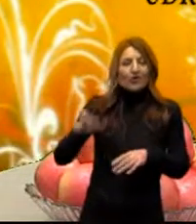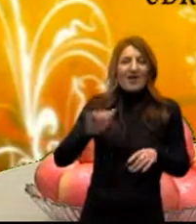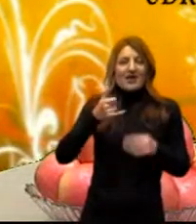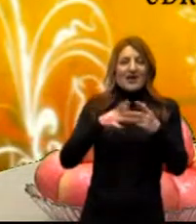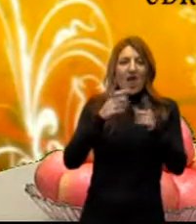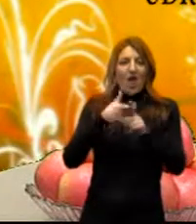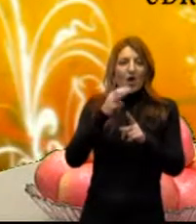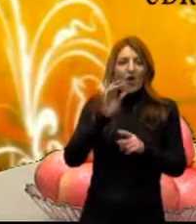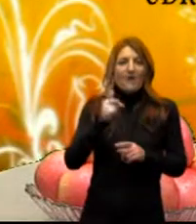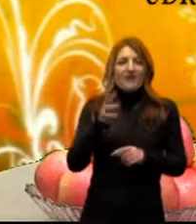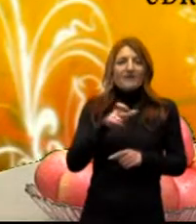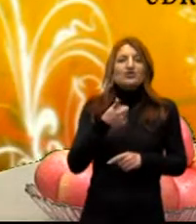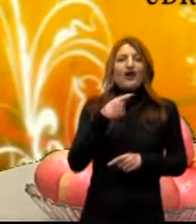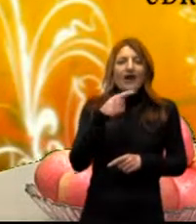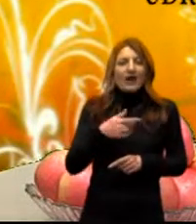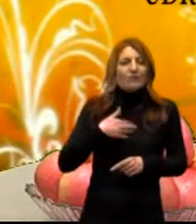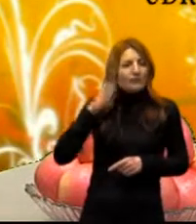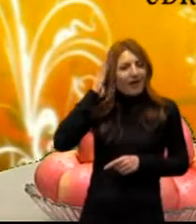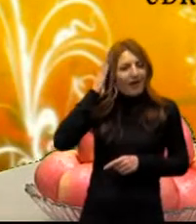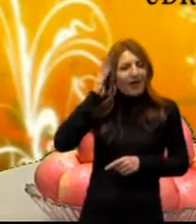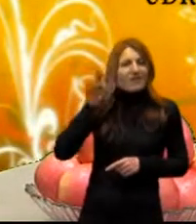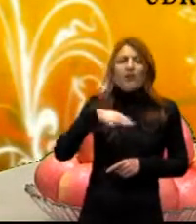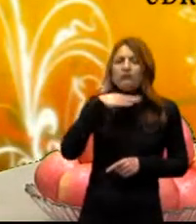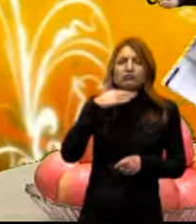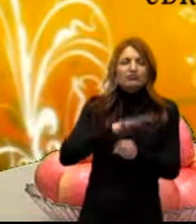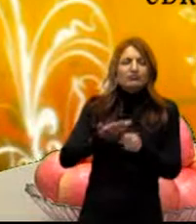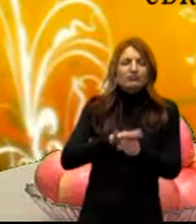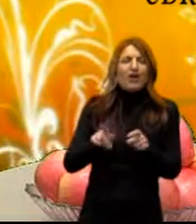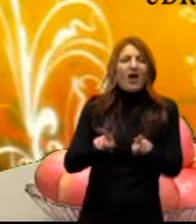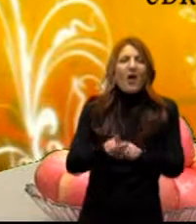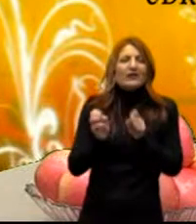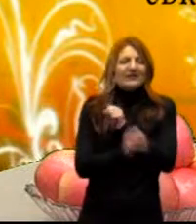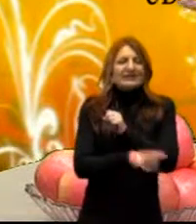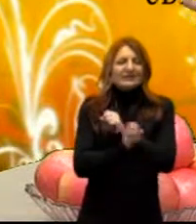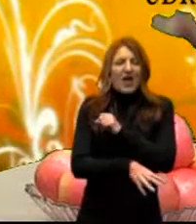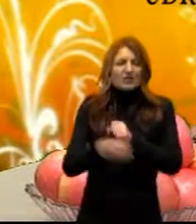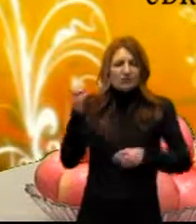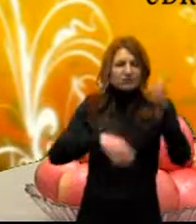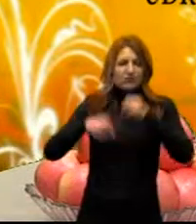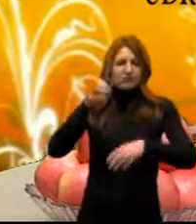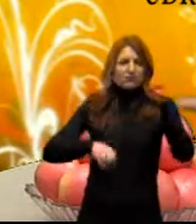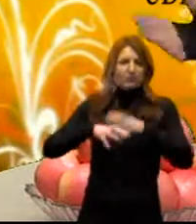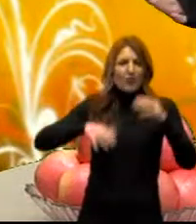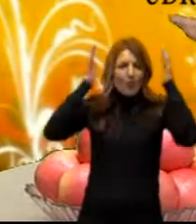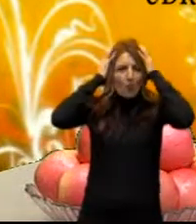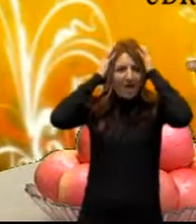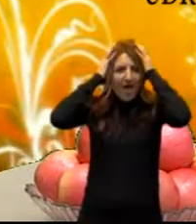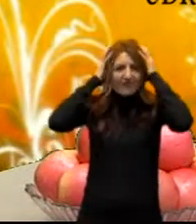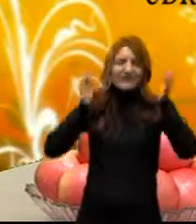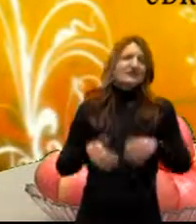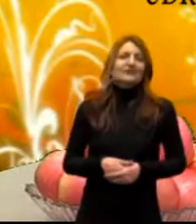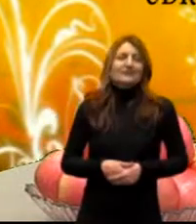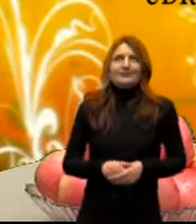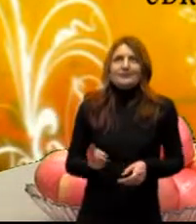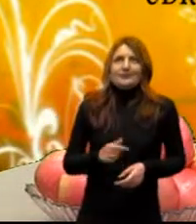znači mentalni taj sklop, je napunjen s toliko smeća. To je on rekao, pa ja istina. Sebi usudim se ponoviti. Istina. To ne bi se usudila. Ja bih rekla